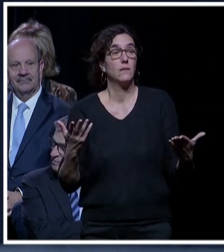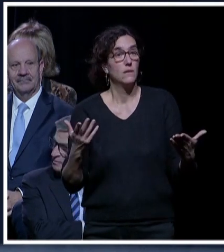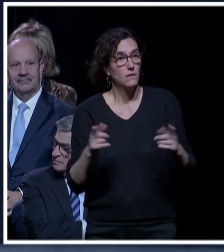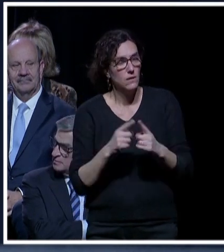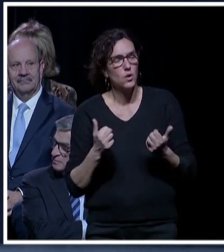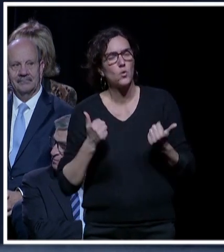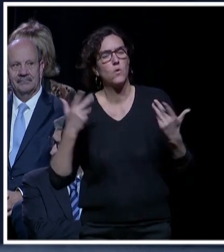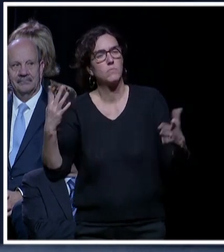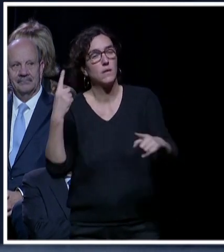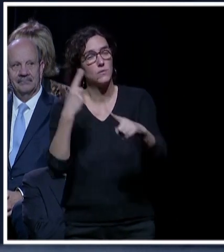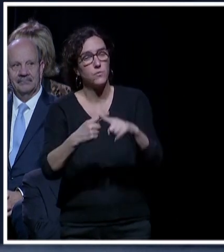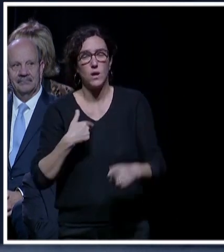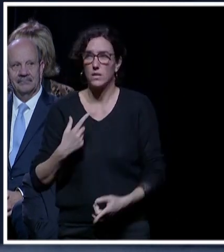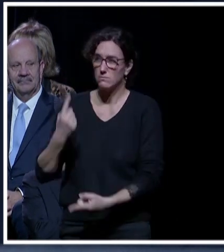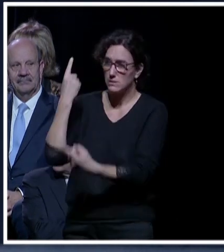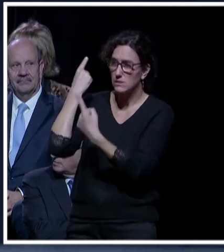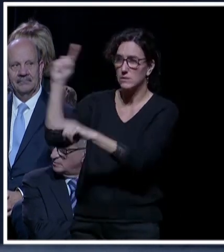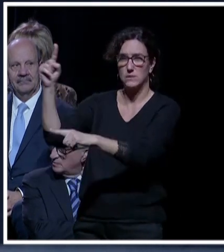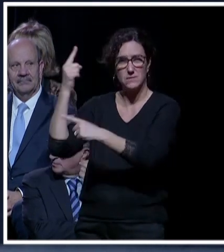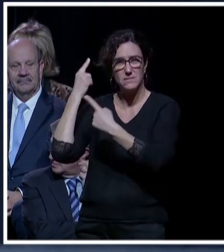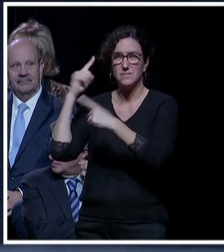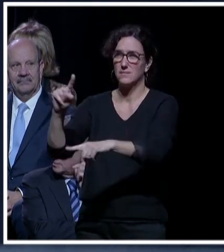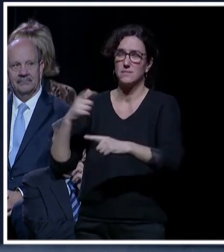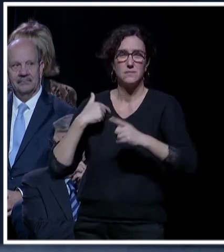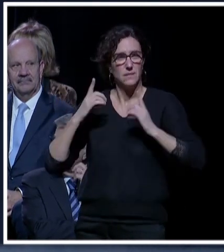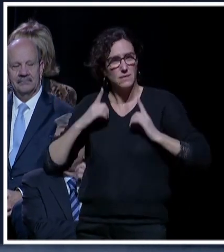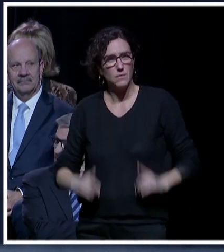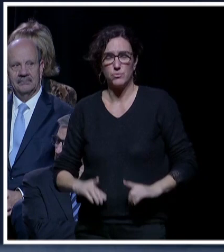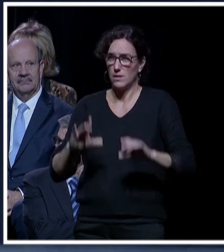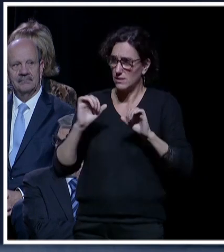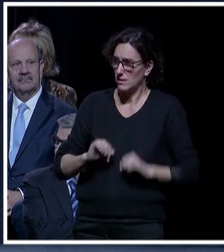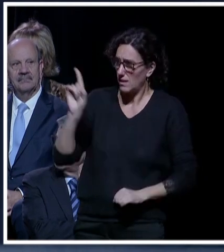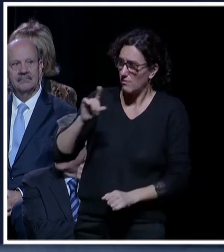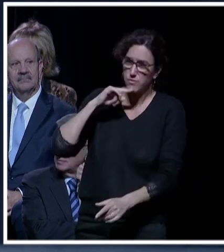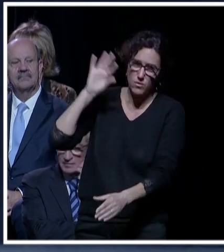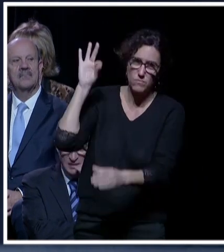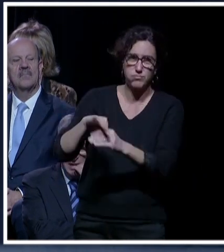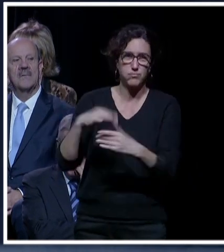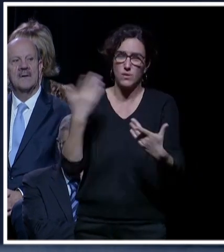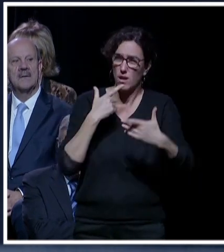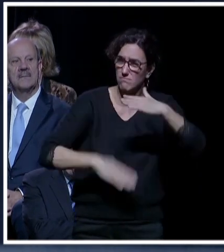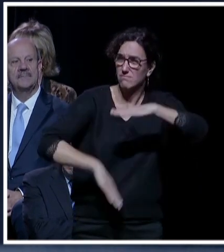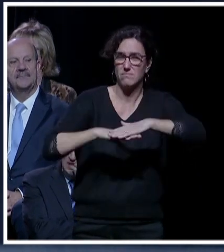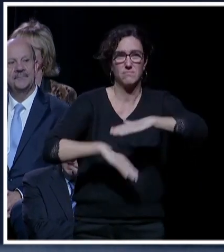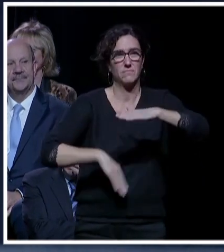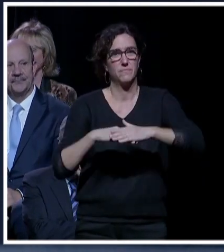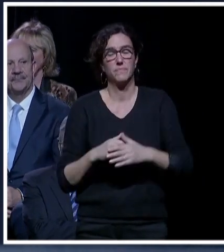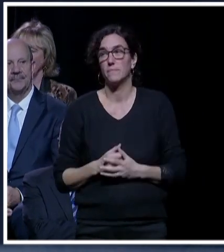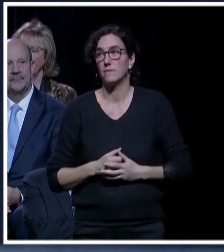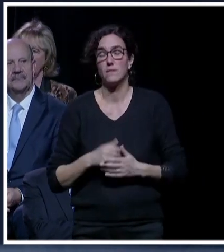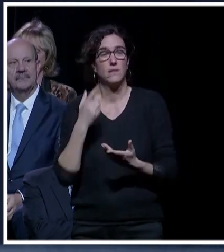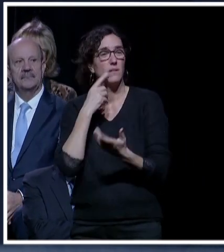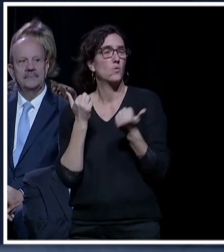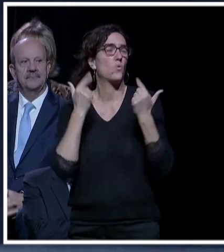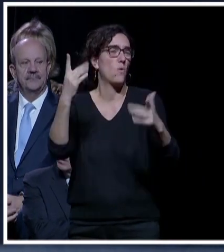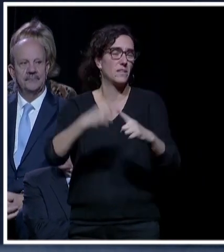avons-nous réclamé des quotas annuels d'immigration votés au Parlement ? Combien de fois avons-nous exigé une réforme de l'aide médicale d'État